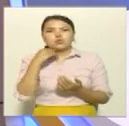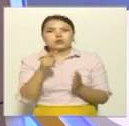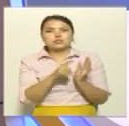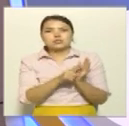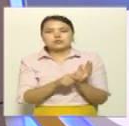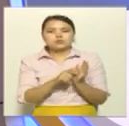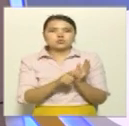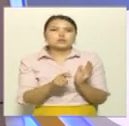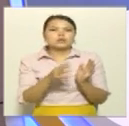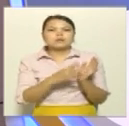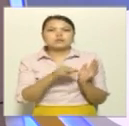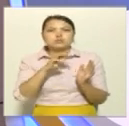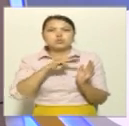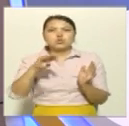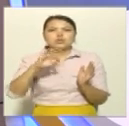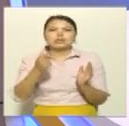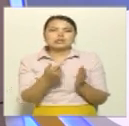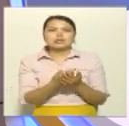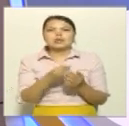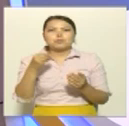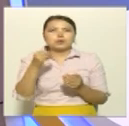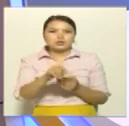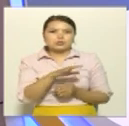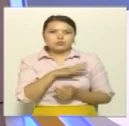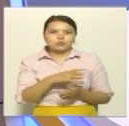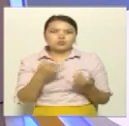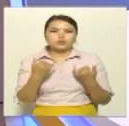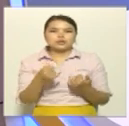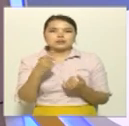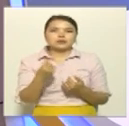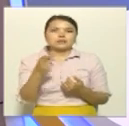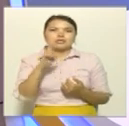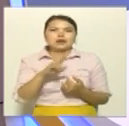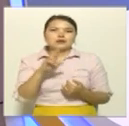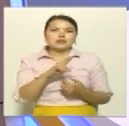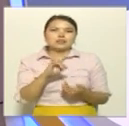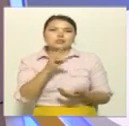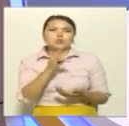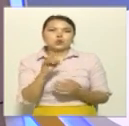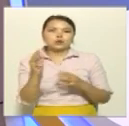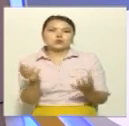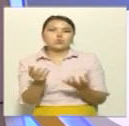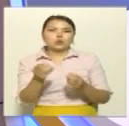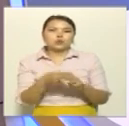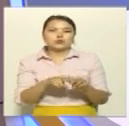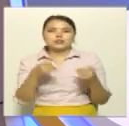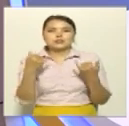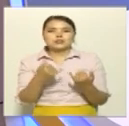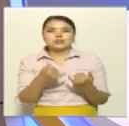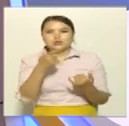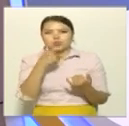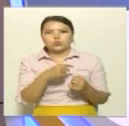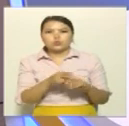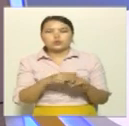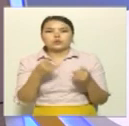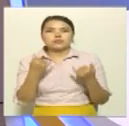709 миллионов тенге. Отметим, что согласно поручению главы государства, с 1 января пособие по уходу за ребенком будет предоставляться до